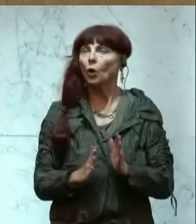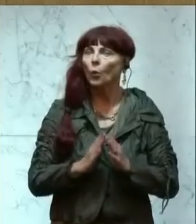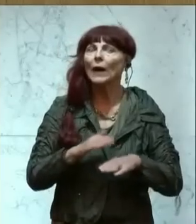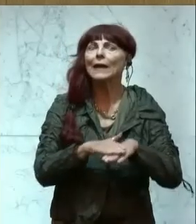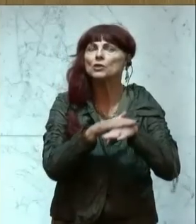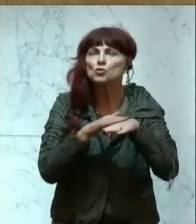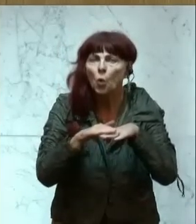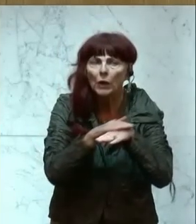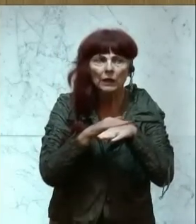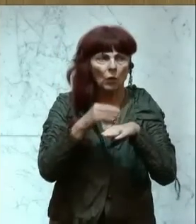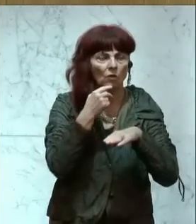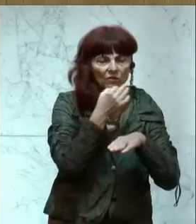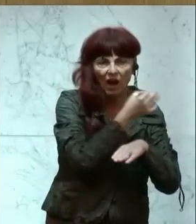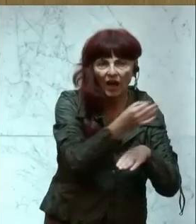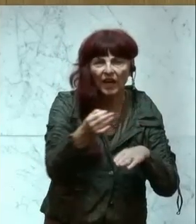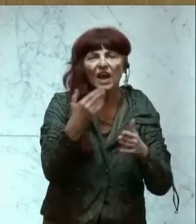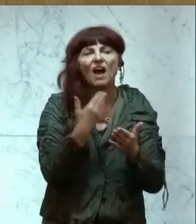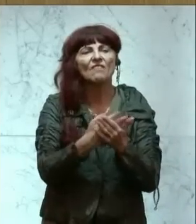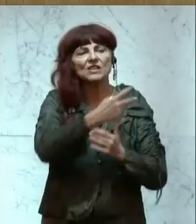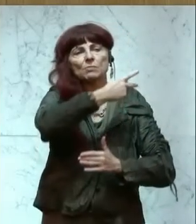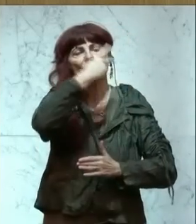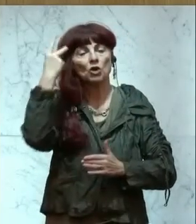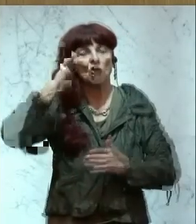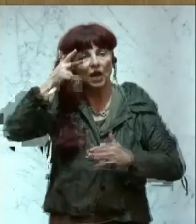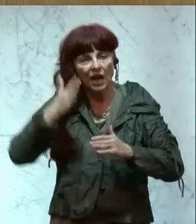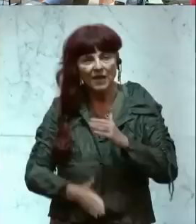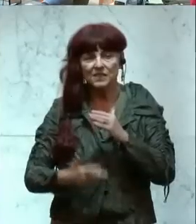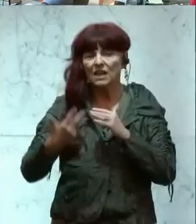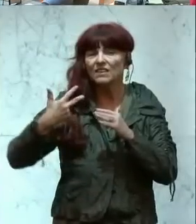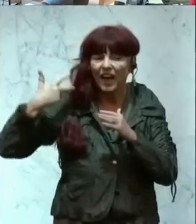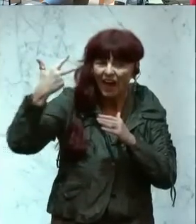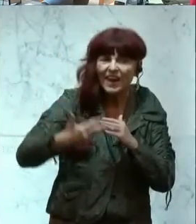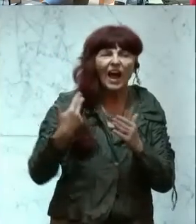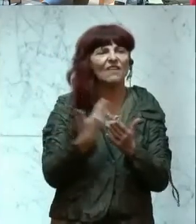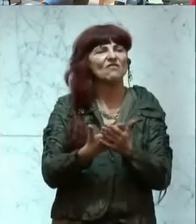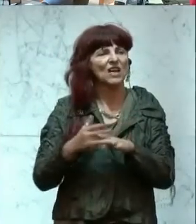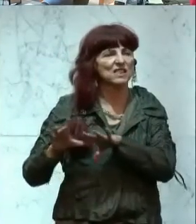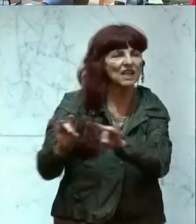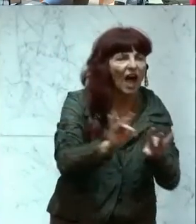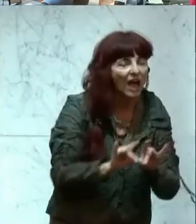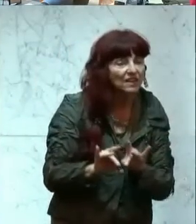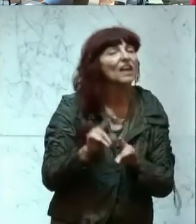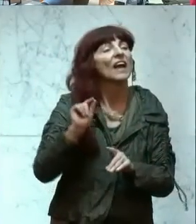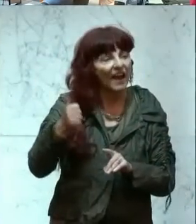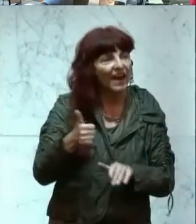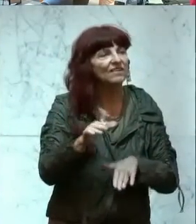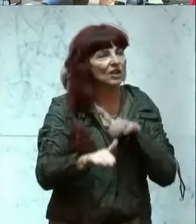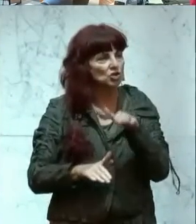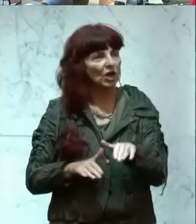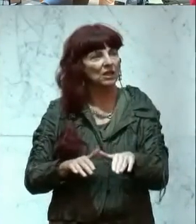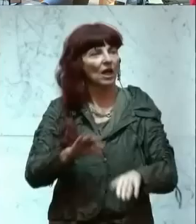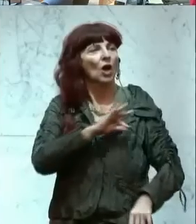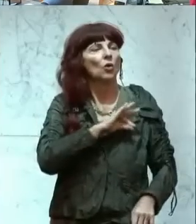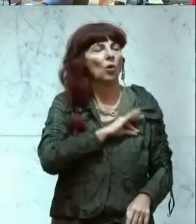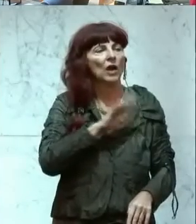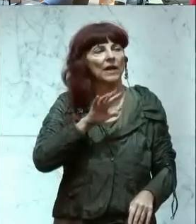entschuldigen, für das, was Sie der Bevölkerung in den letzten 3 Jahren angetan haben. Das würde schon einmal ein erster Schritt sein, Herr Kollege Schallmeiner.